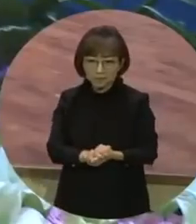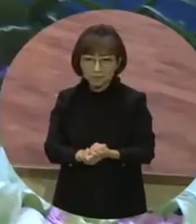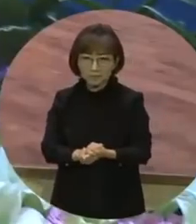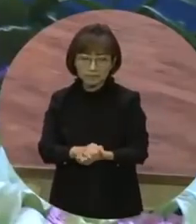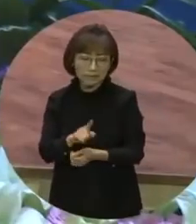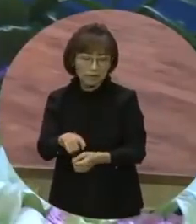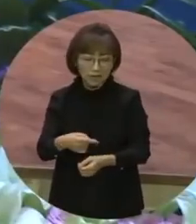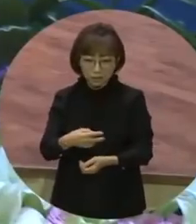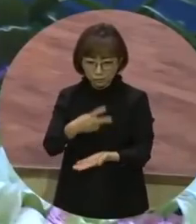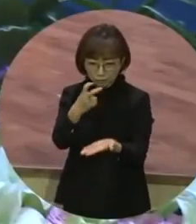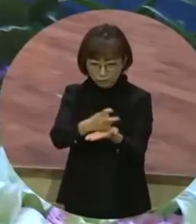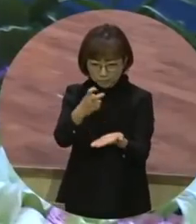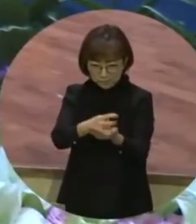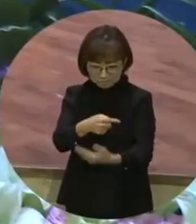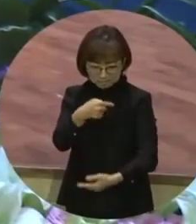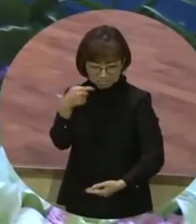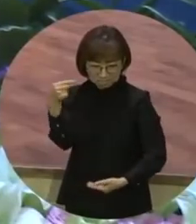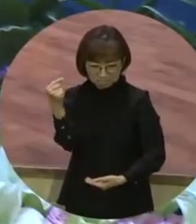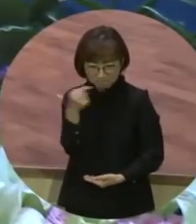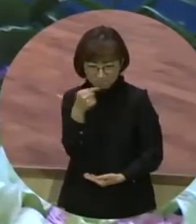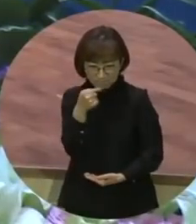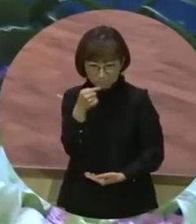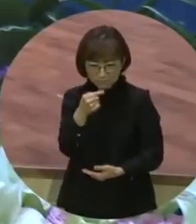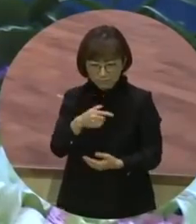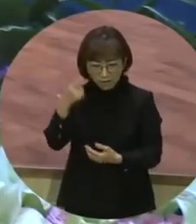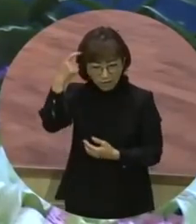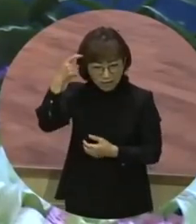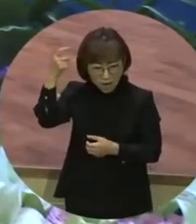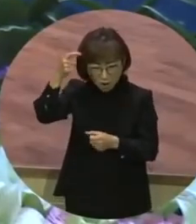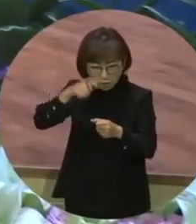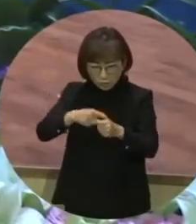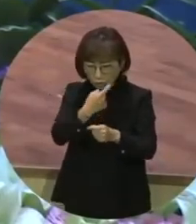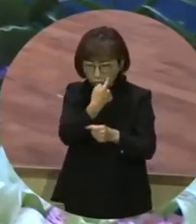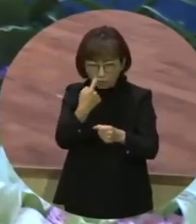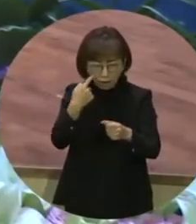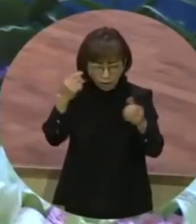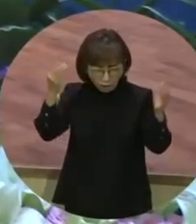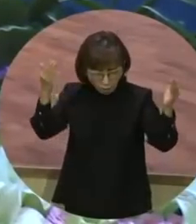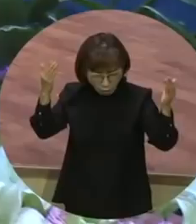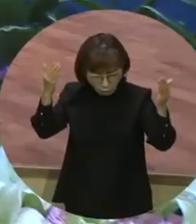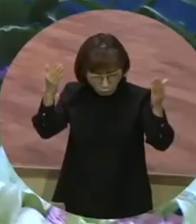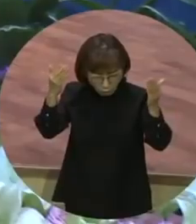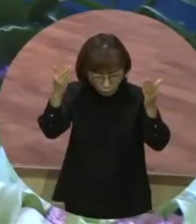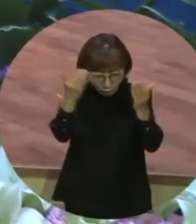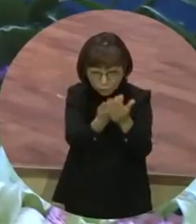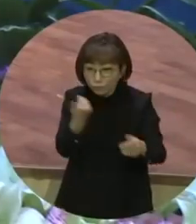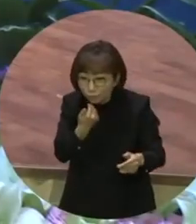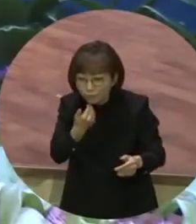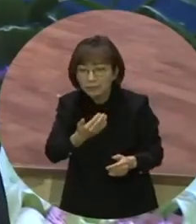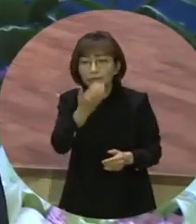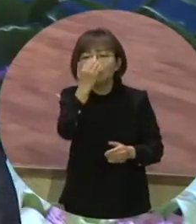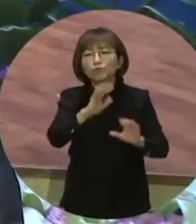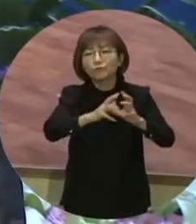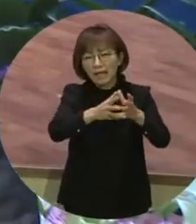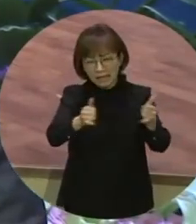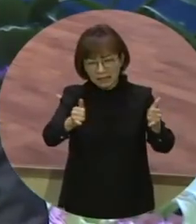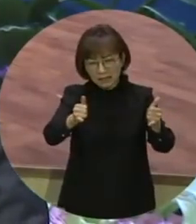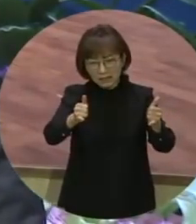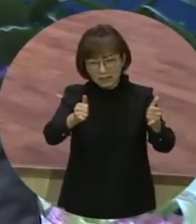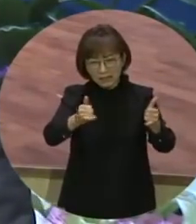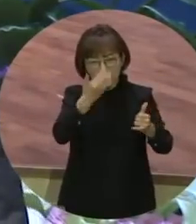눈이 어두운 율법주의, 영의 눈이 어두워져 있는 유대주의자들의 모습을